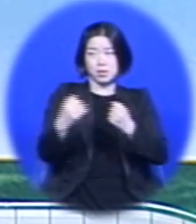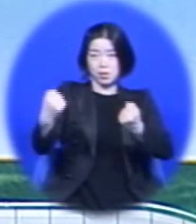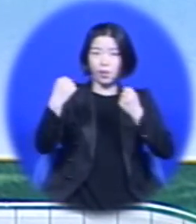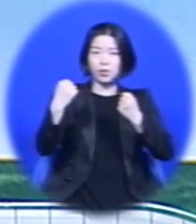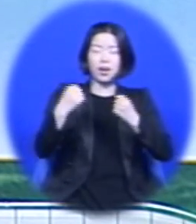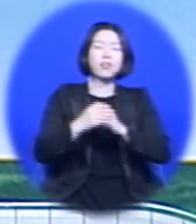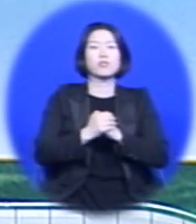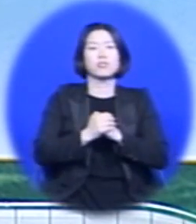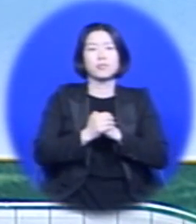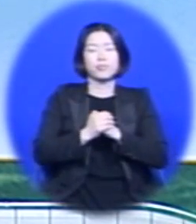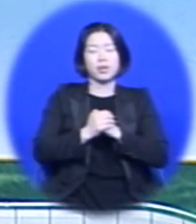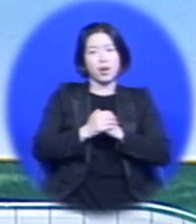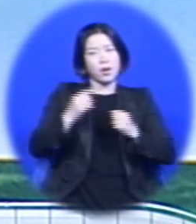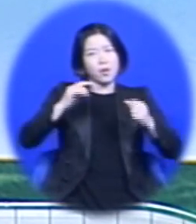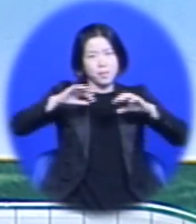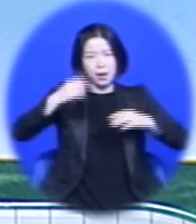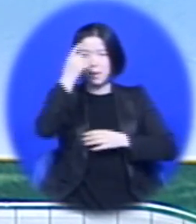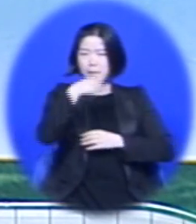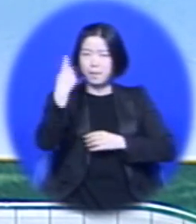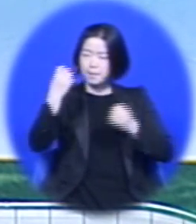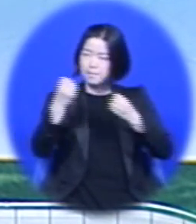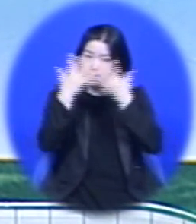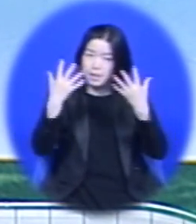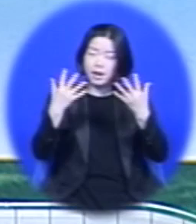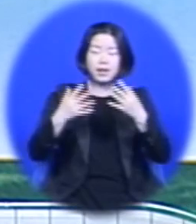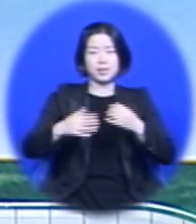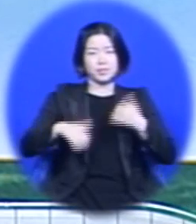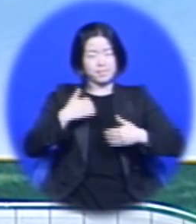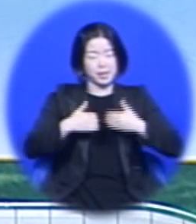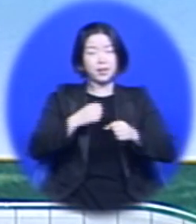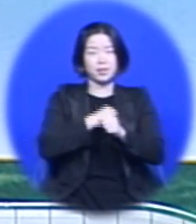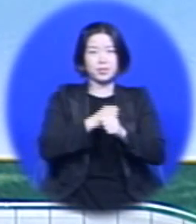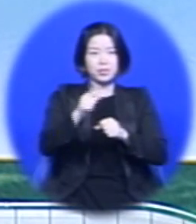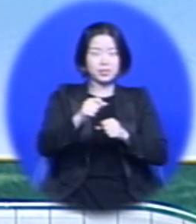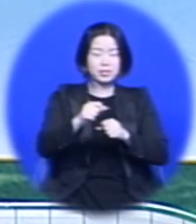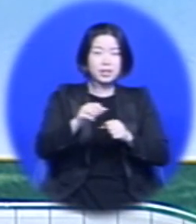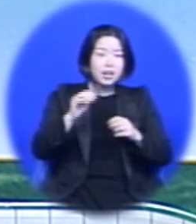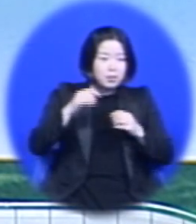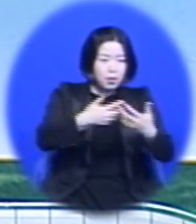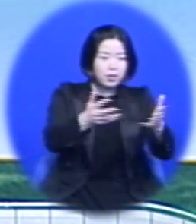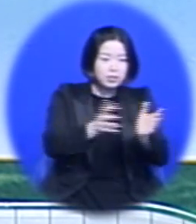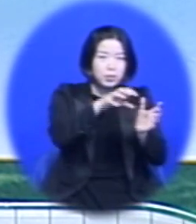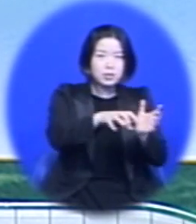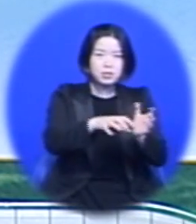건강하고 그렇게 활달해지고 그리고 그 캠프에서 놀라운 사역자로 일을 하고 있는